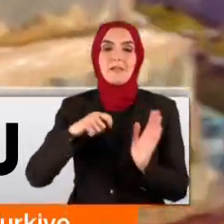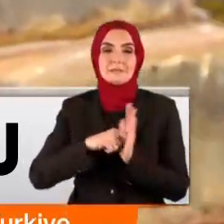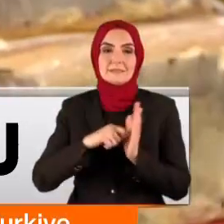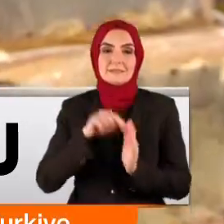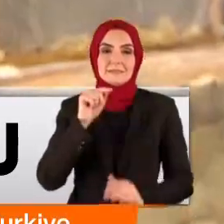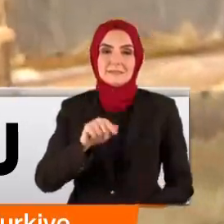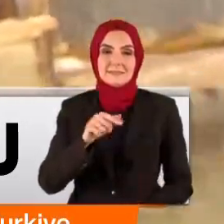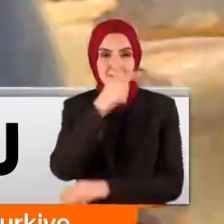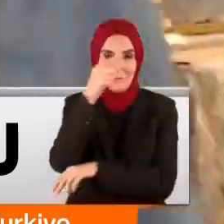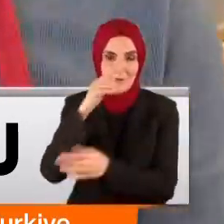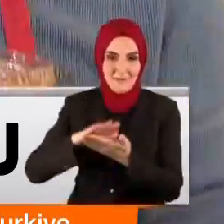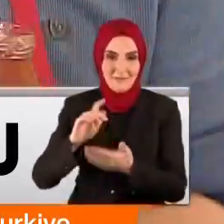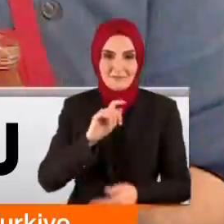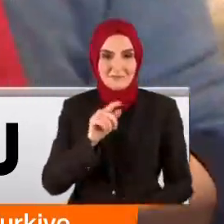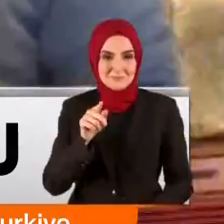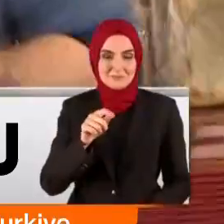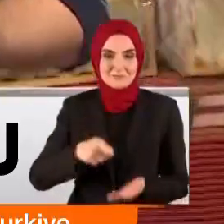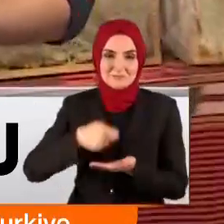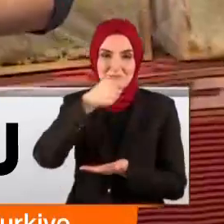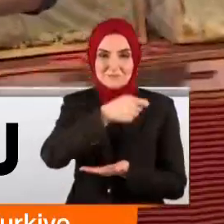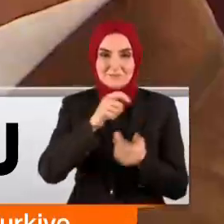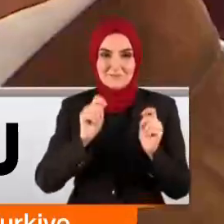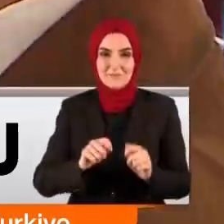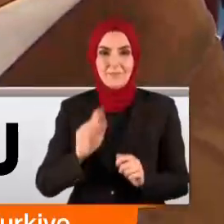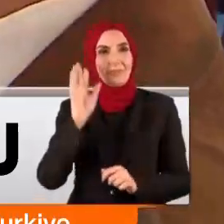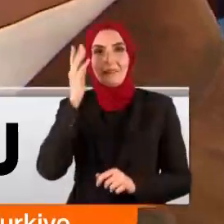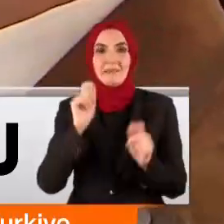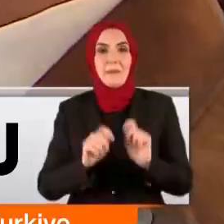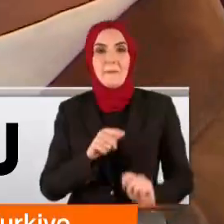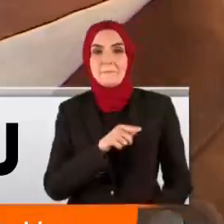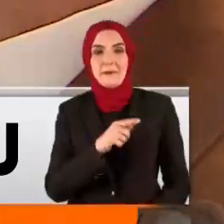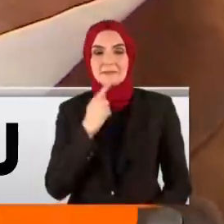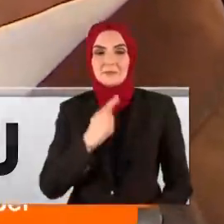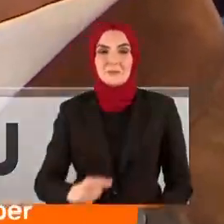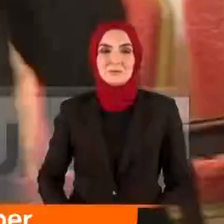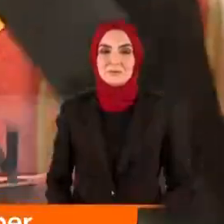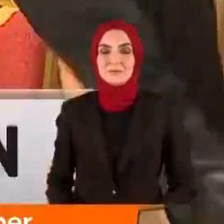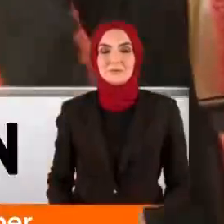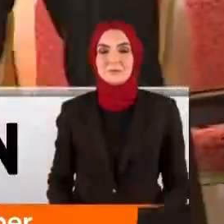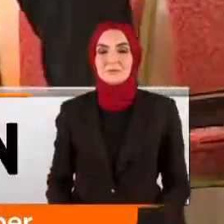Yok, sadece delirtir. İşte oyun budur, dünya birincisi bu.